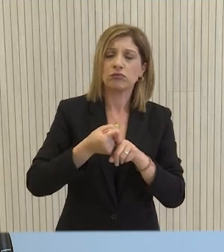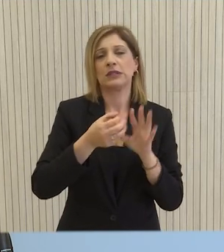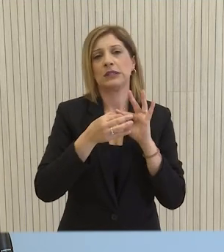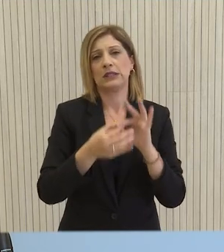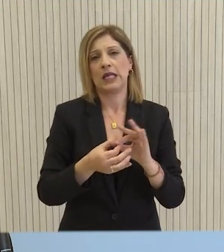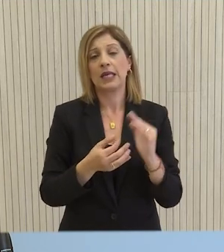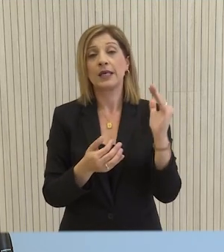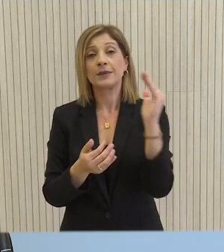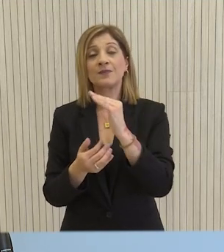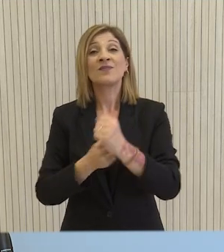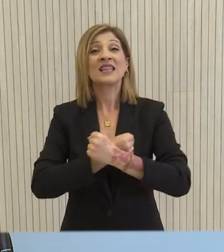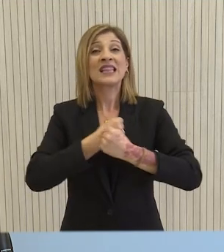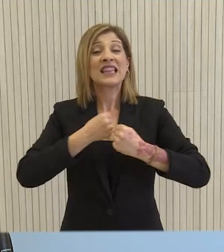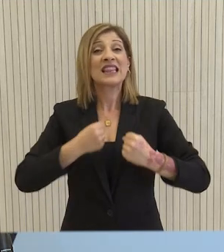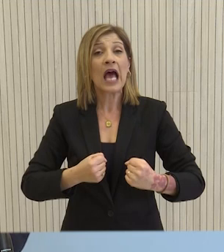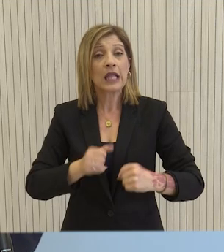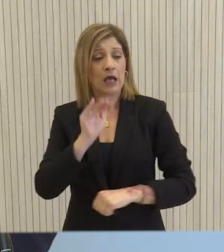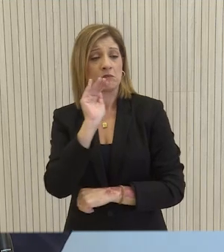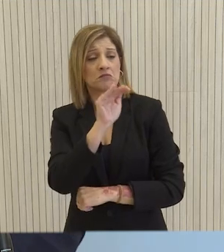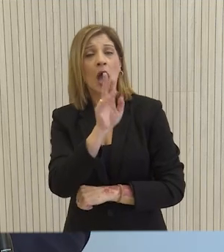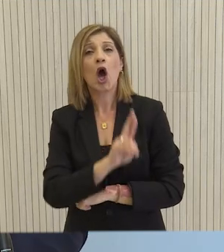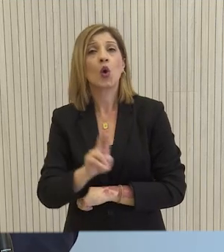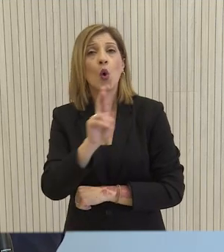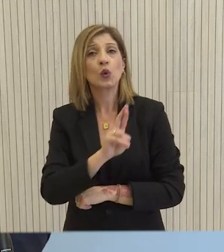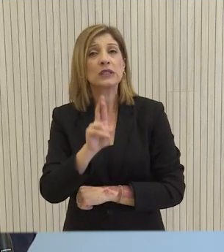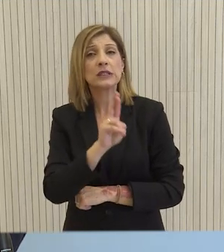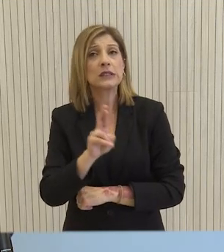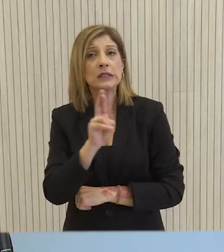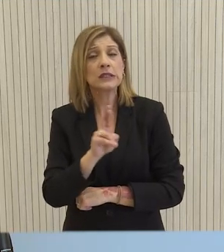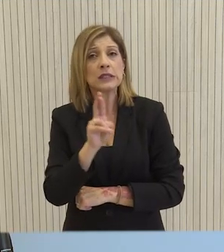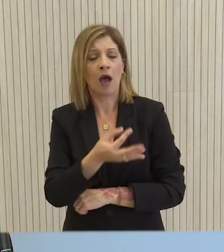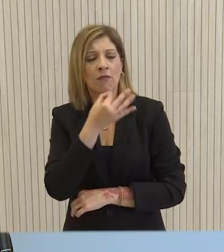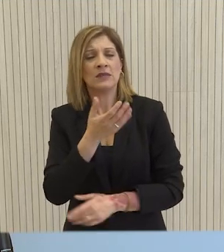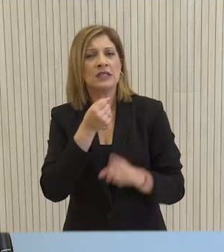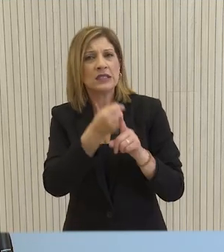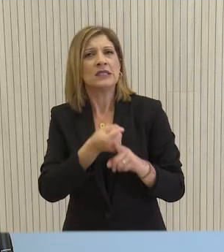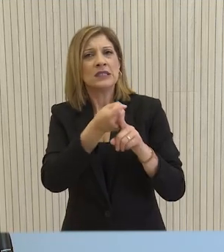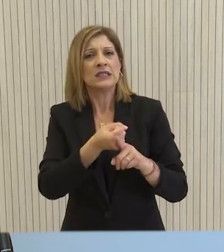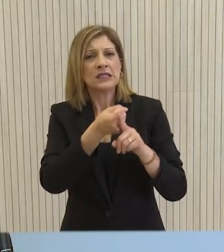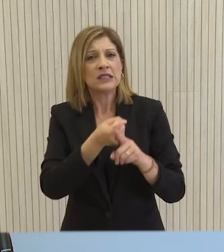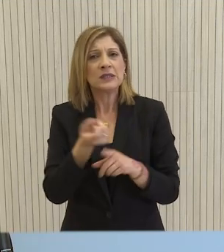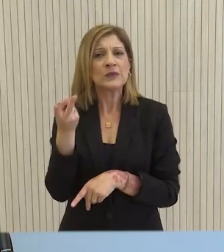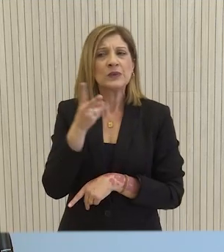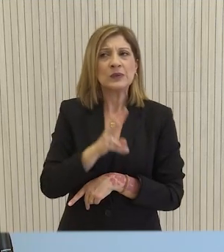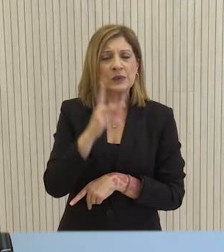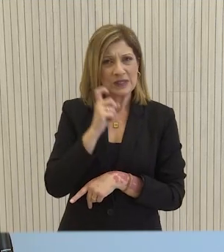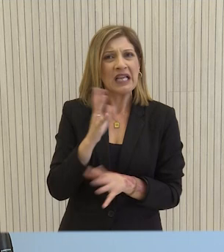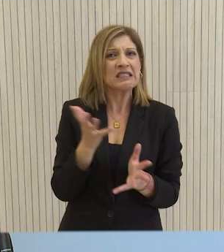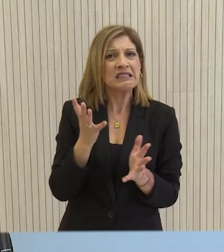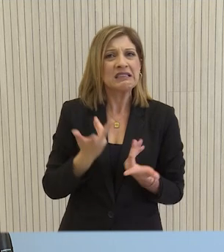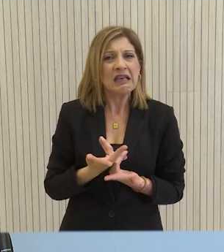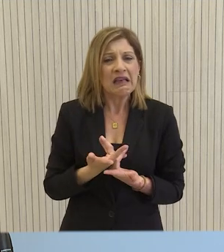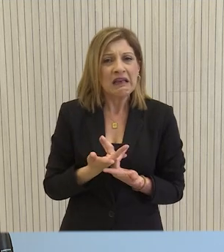συνεχώς. Αυτά που ο κύριος Σαντάρ ζητά από τη Ρωσία την κάνουν σε επίκο ή όχι?